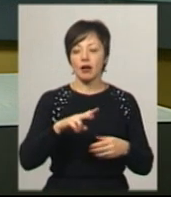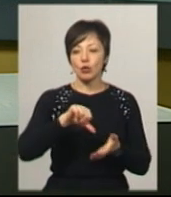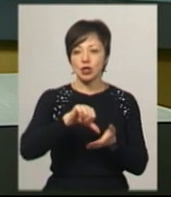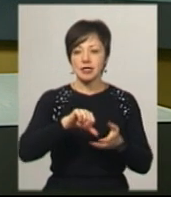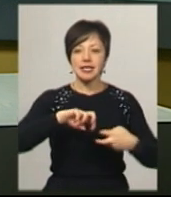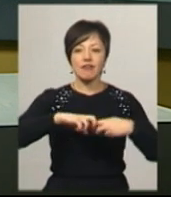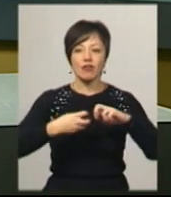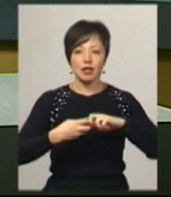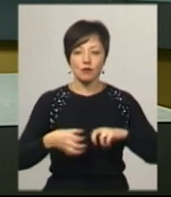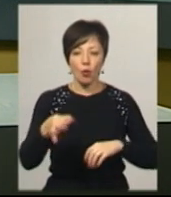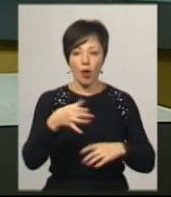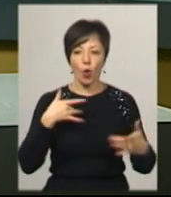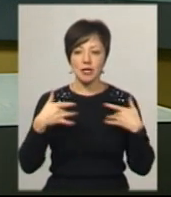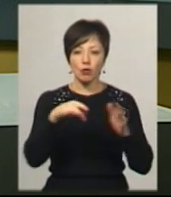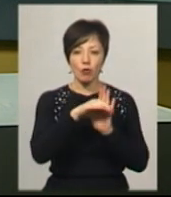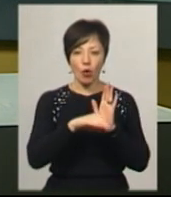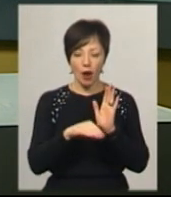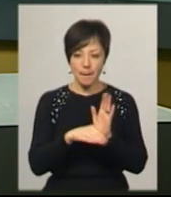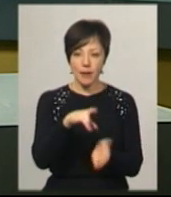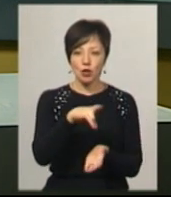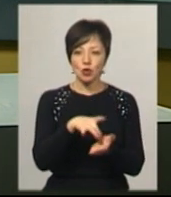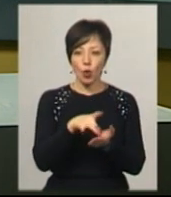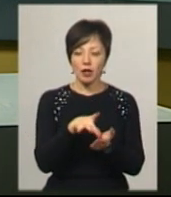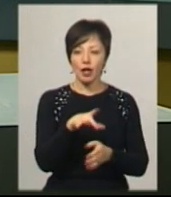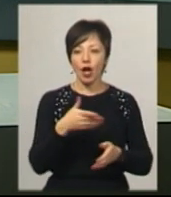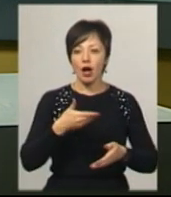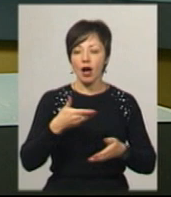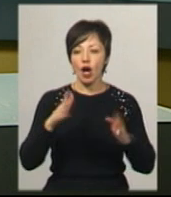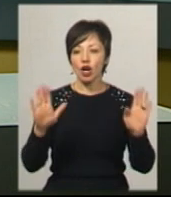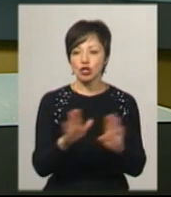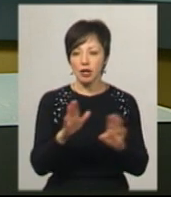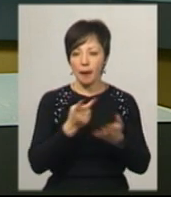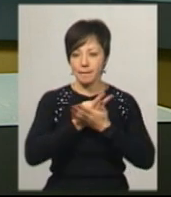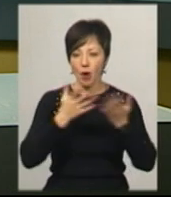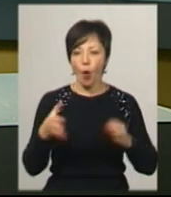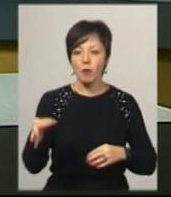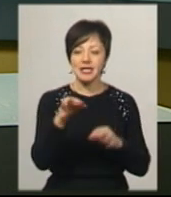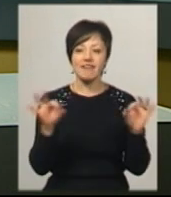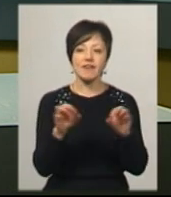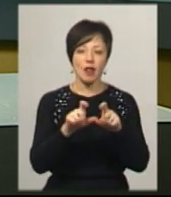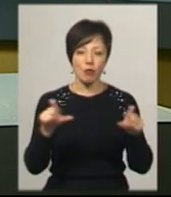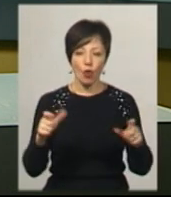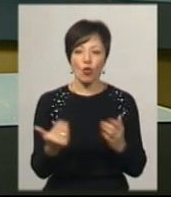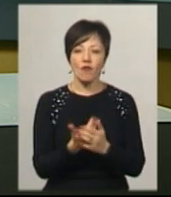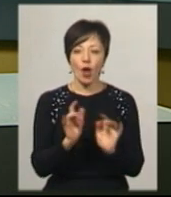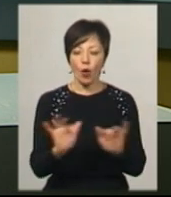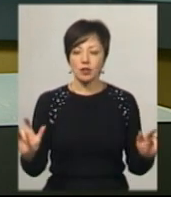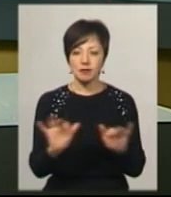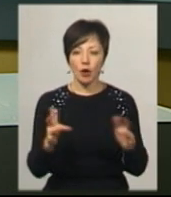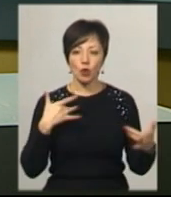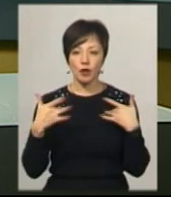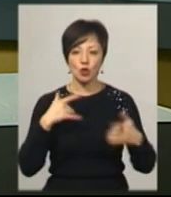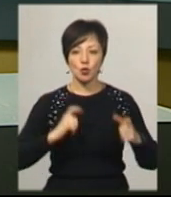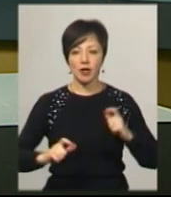Івано-Франківської області. Концертну програму «Сольний речиталь» презентують у обласній філармонії. Це новий фортепіаний концерт